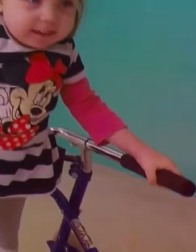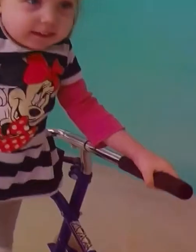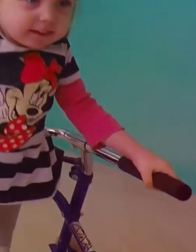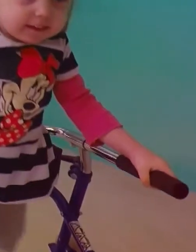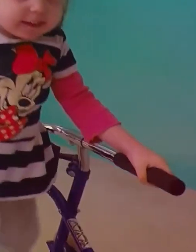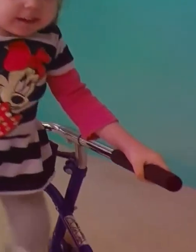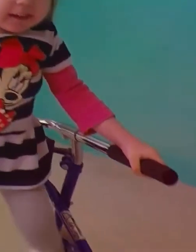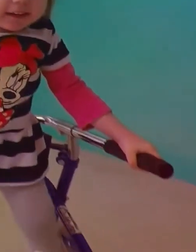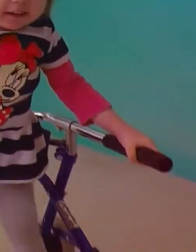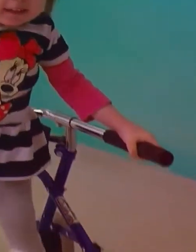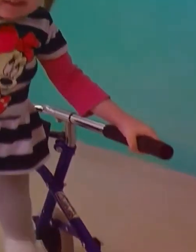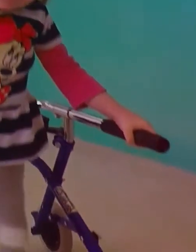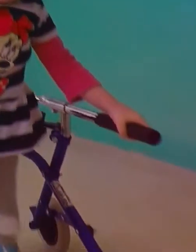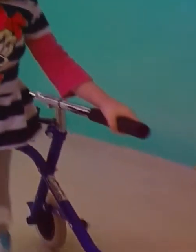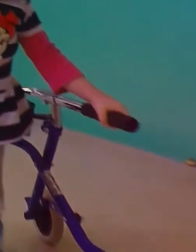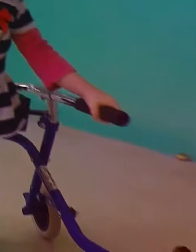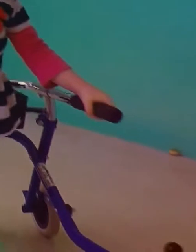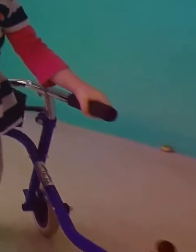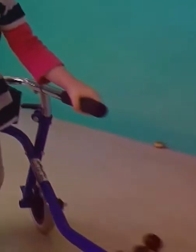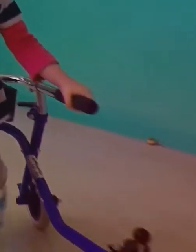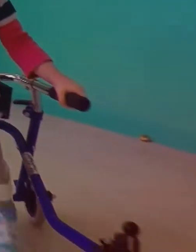Voilà, c'est bien.